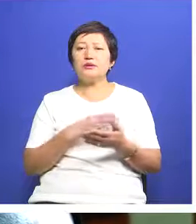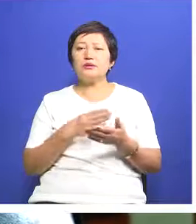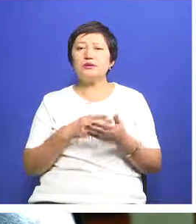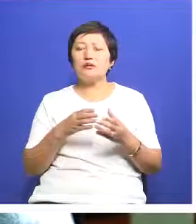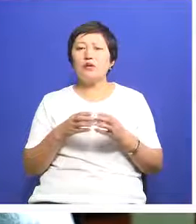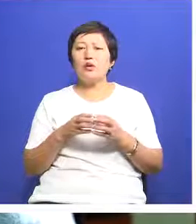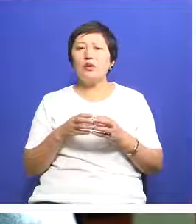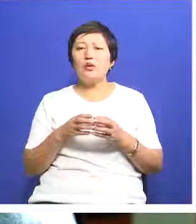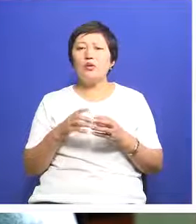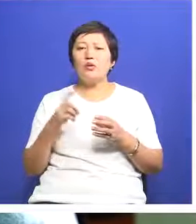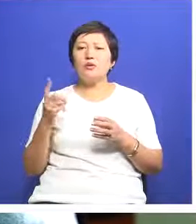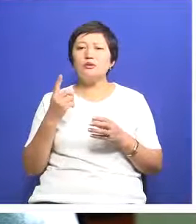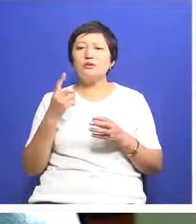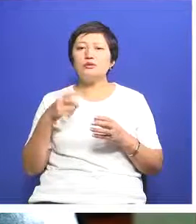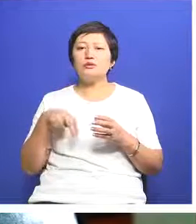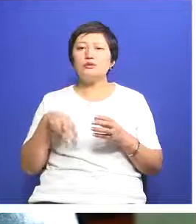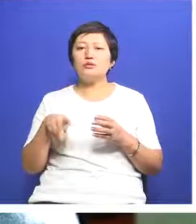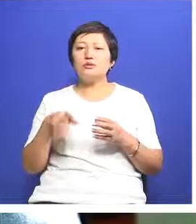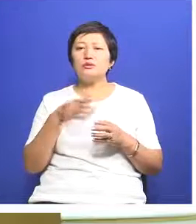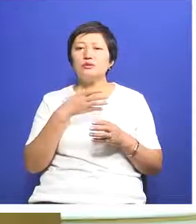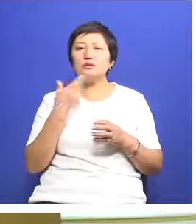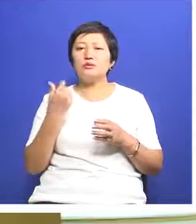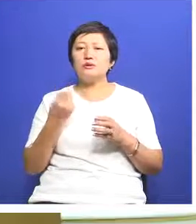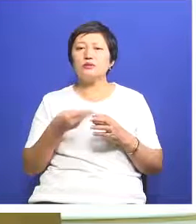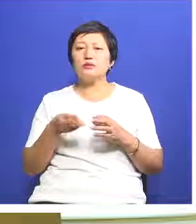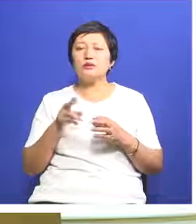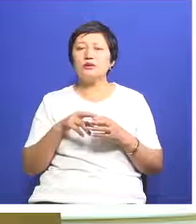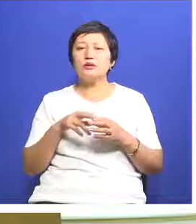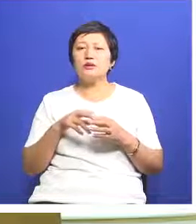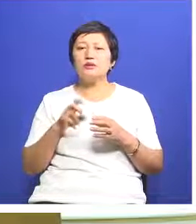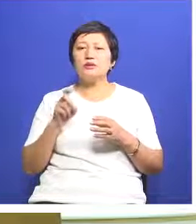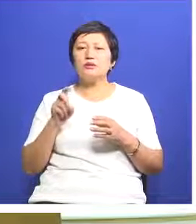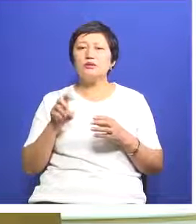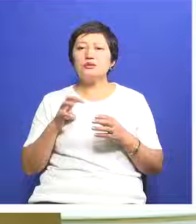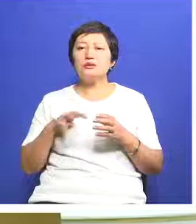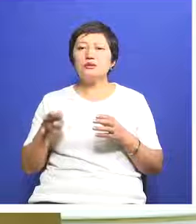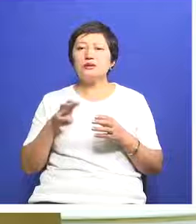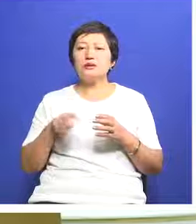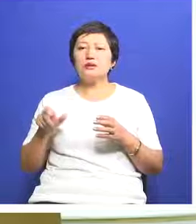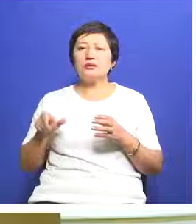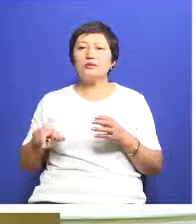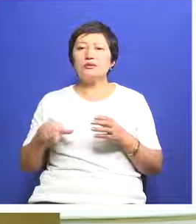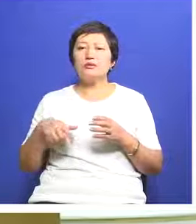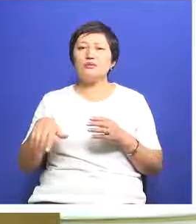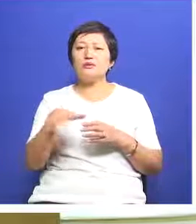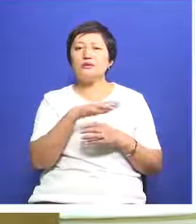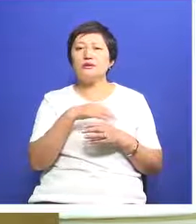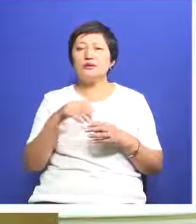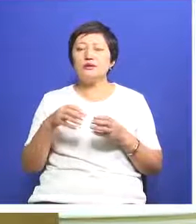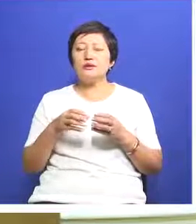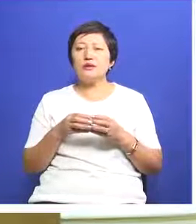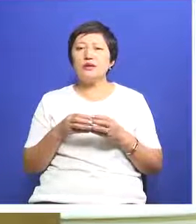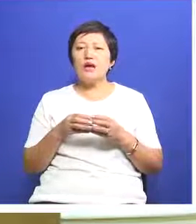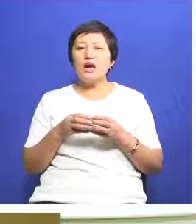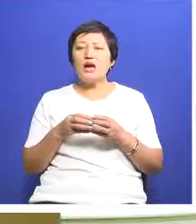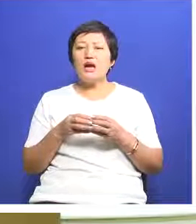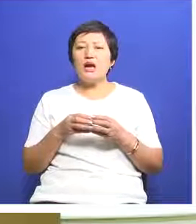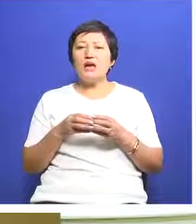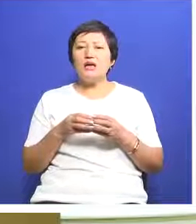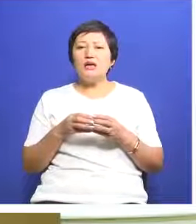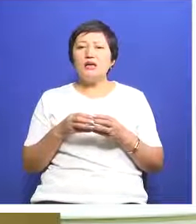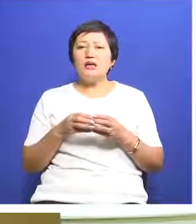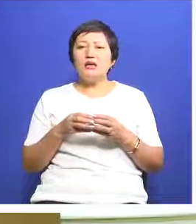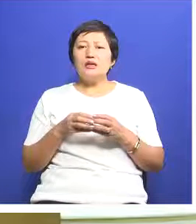Мүмкіндігі шектеулі азамат. Оның ішінде жүре алатыны бар, жүре алмайтыны бар. Жалпы 140 адам. Оның біз шама шарымыз